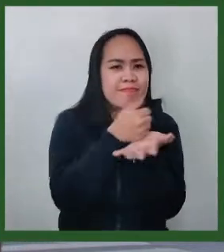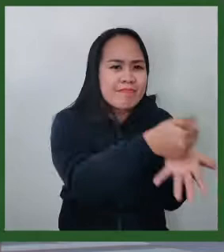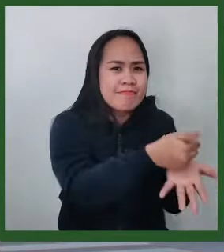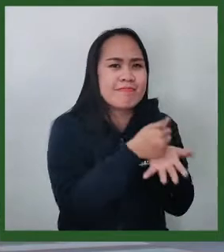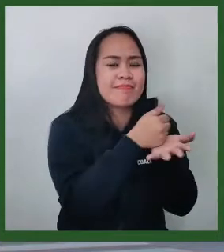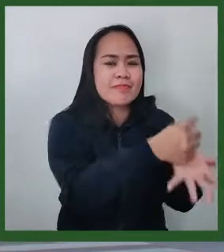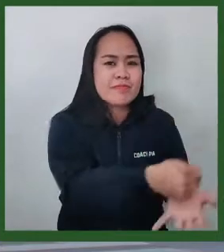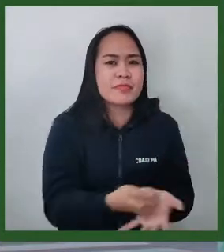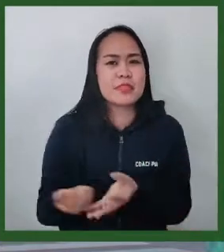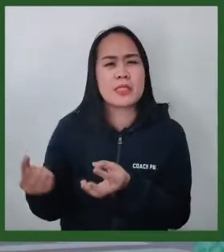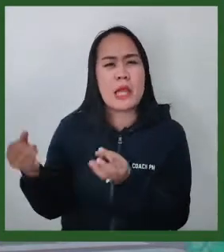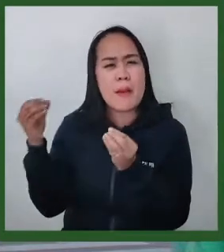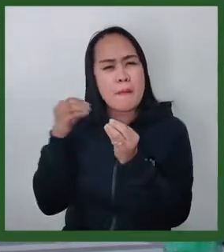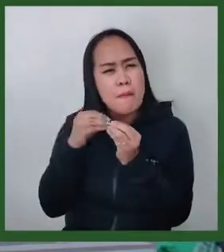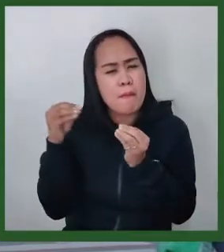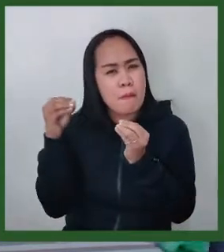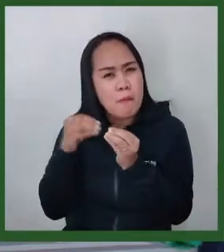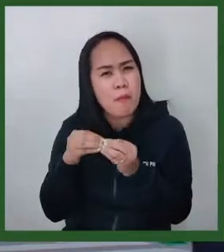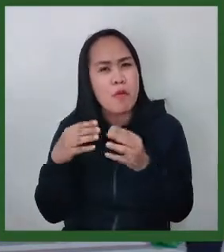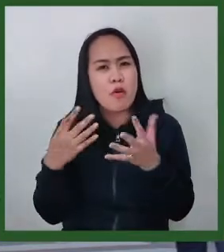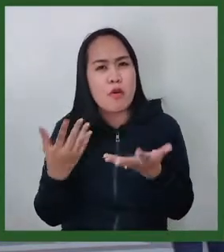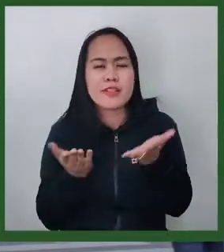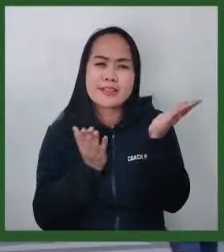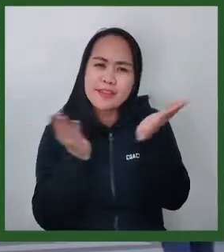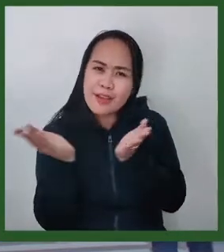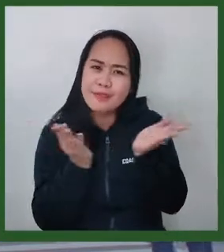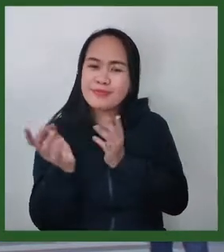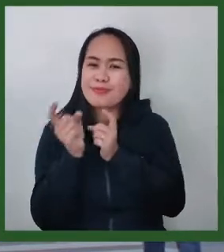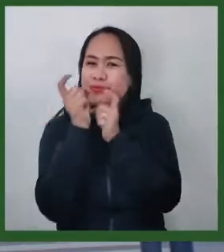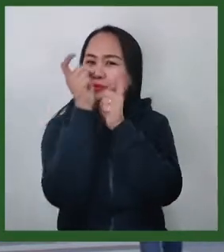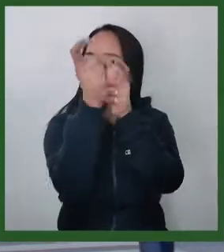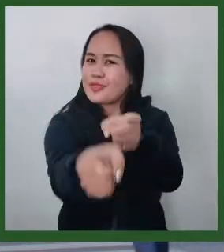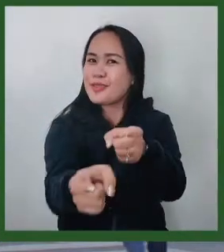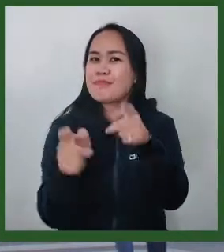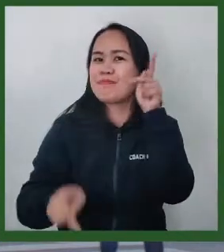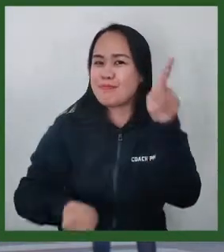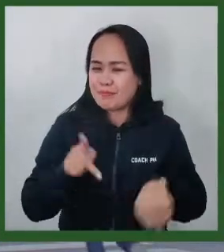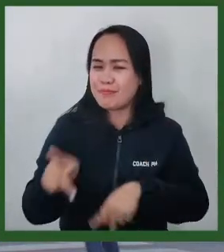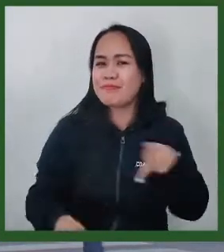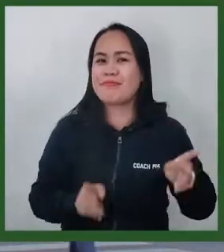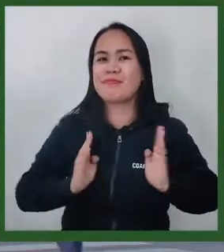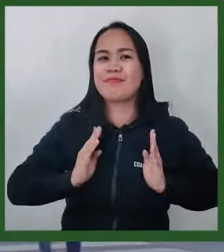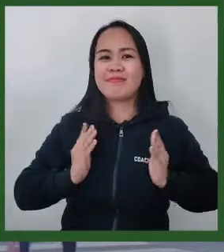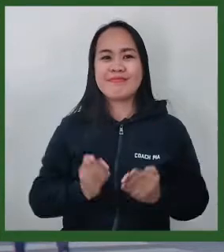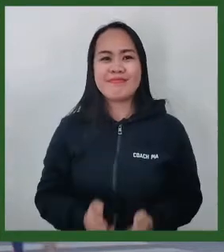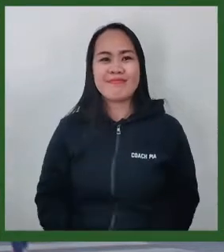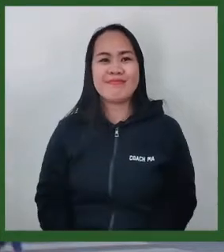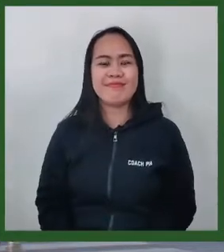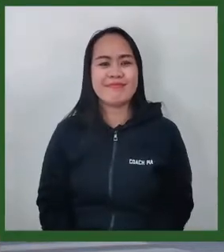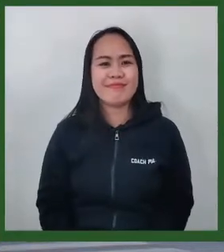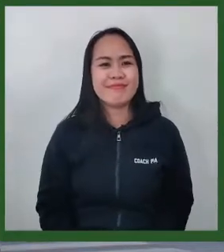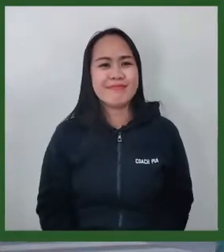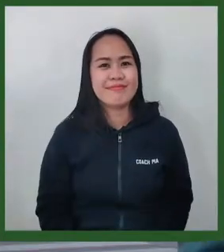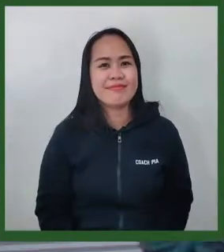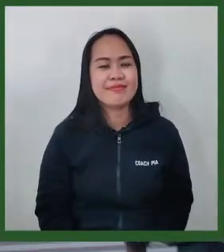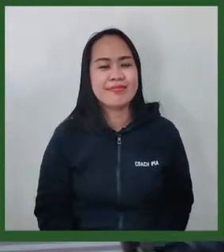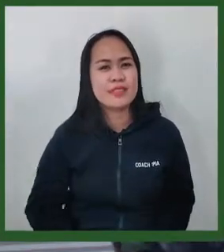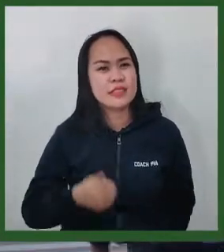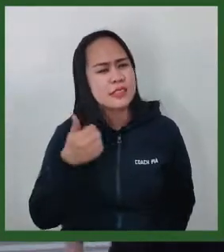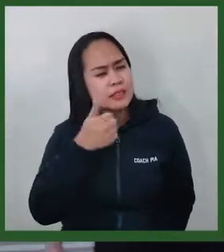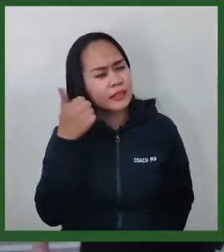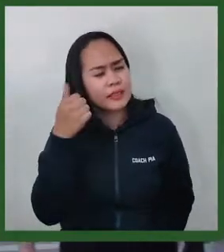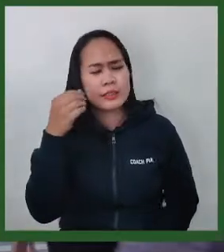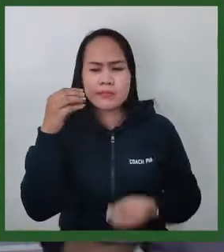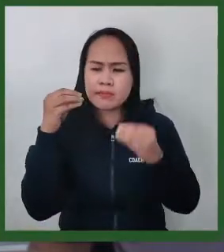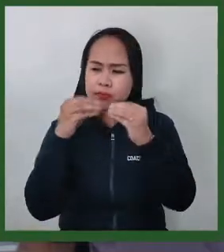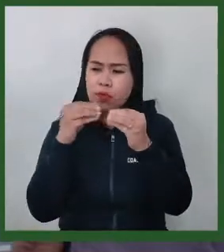para po mas makahatid ng mas marami pang serbisyo at benepisyo para po sa ating mga kabarangay. So nagkaroon din sila